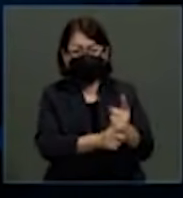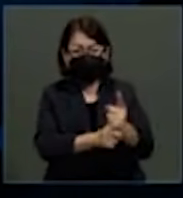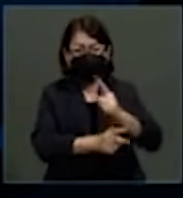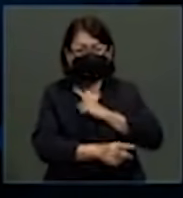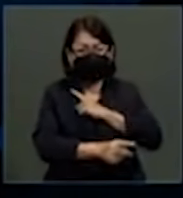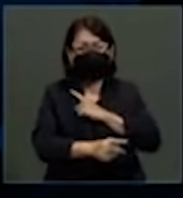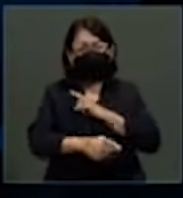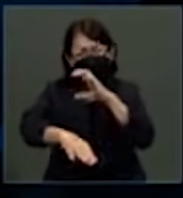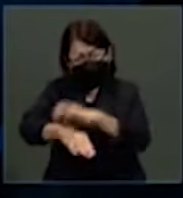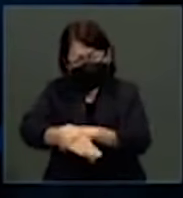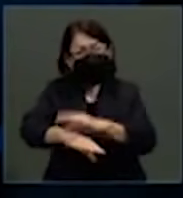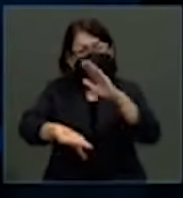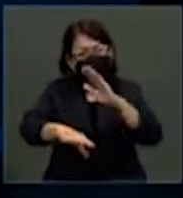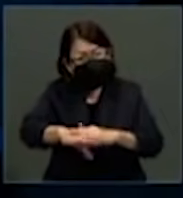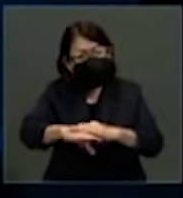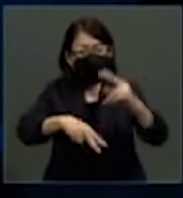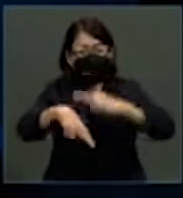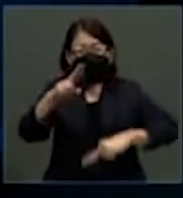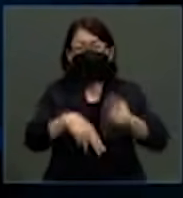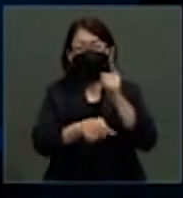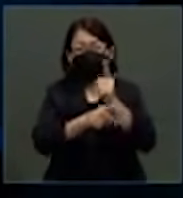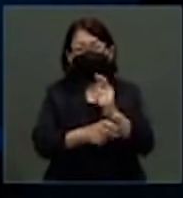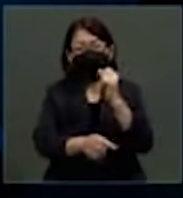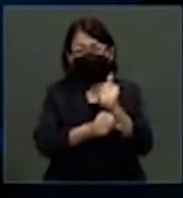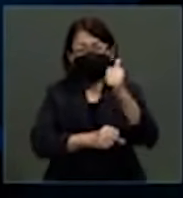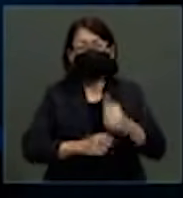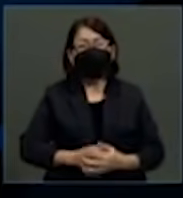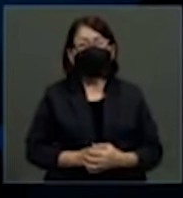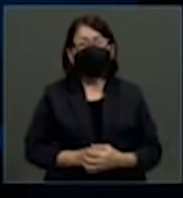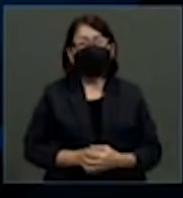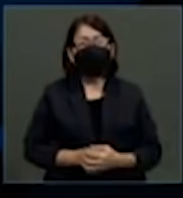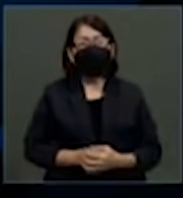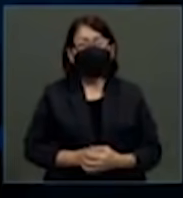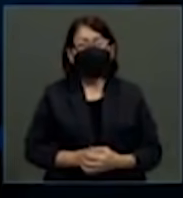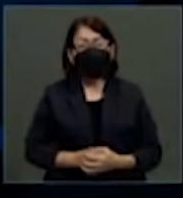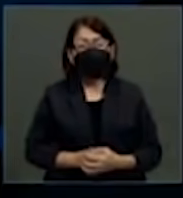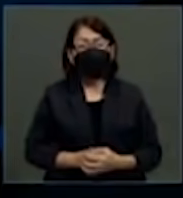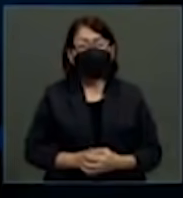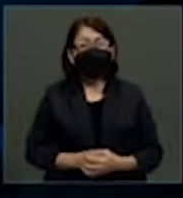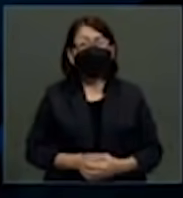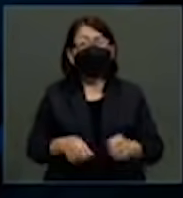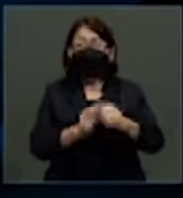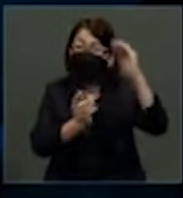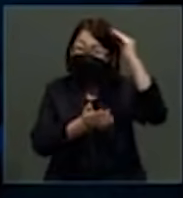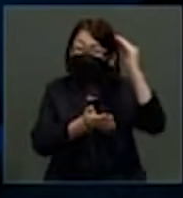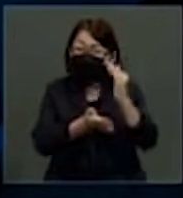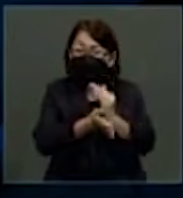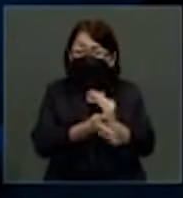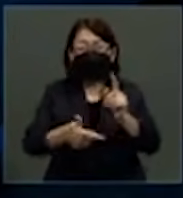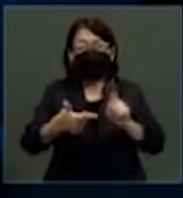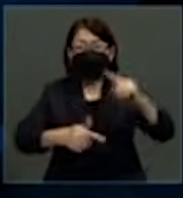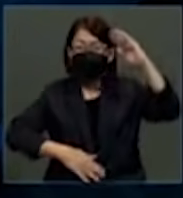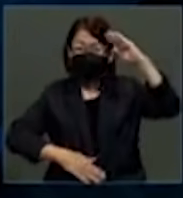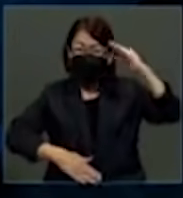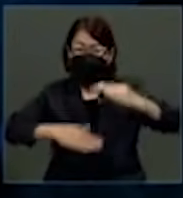ครับการปฏิบัติหน้าที่ของพนักงานเจ้าหน้าที่อันนี้ก็จะให้อำนาจเจ้าหน้าที่นะครับในการที่จะเข้าไปทำงานเพื่อก